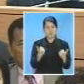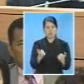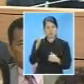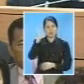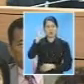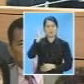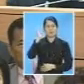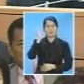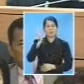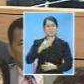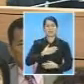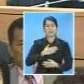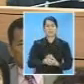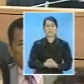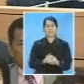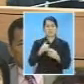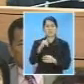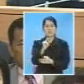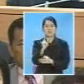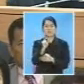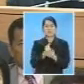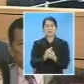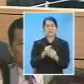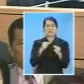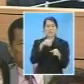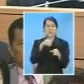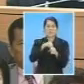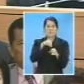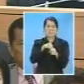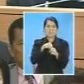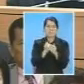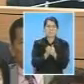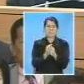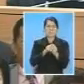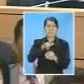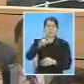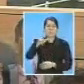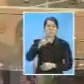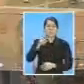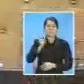ใจเสร็จผมจะกลับไปจมอยู่กับน้ำกับคุณดอนเมืองต่อตลอดไปครับกลับขอบคุณครับ ท่านอภิรักษ์เลยครับ